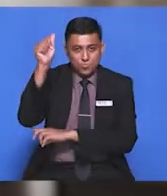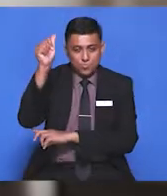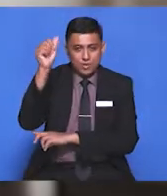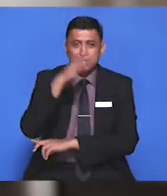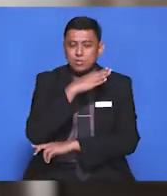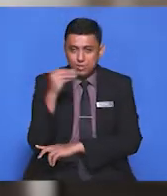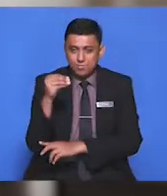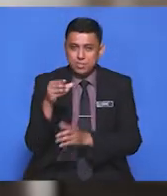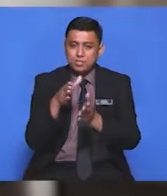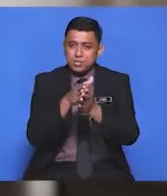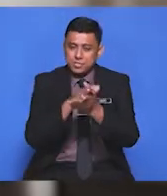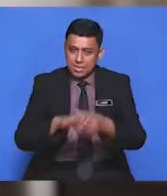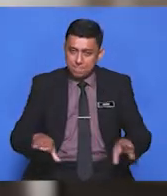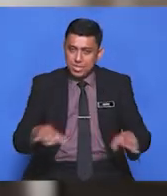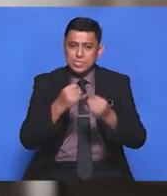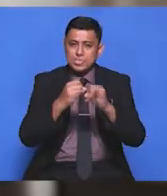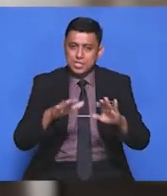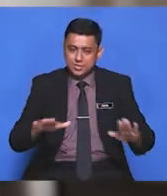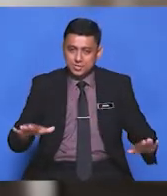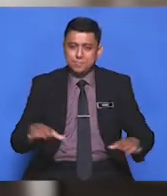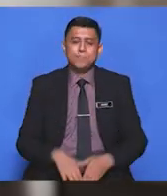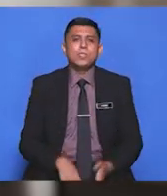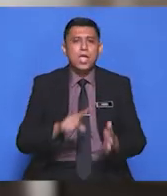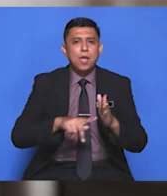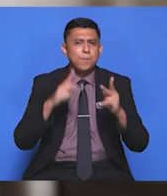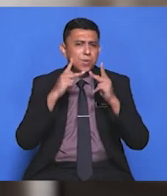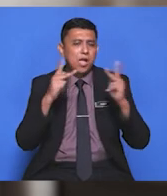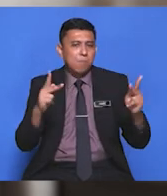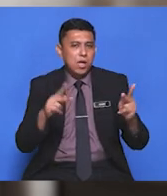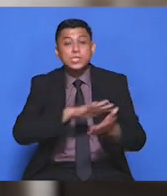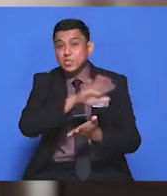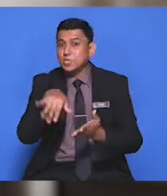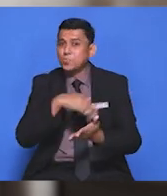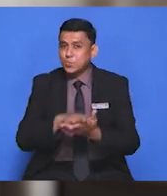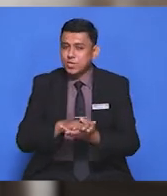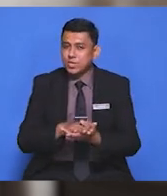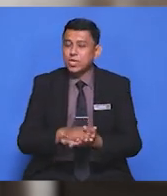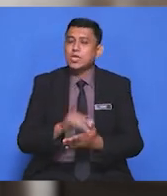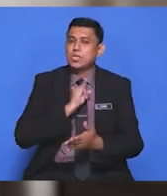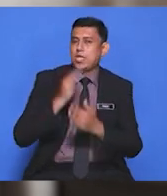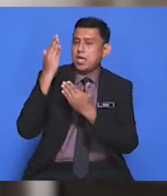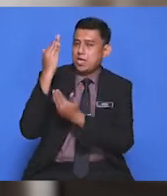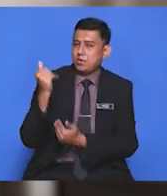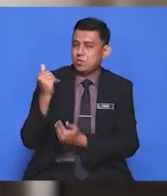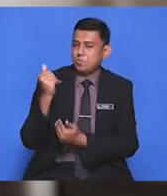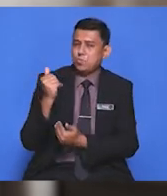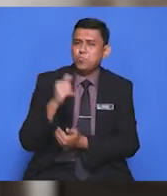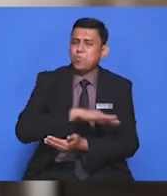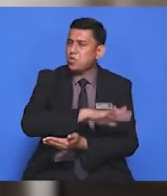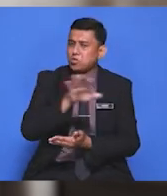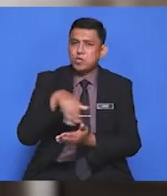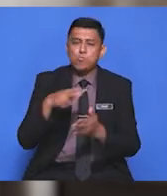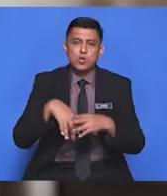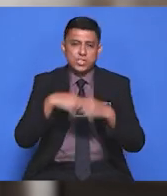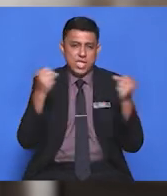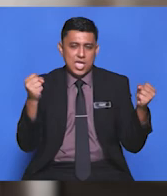Assalamualaikum dan selamat sejahtera. Apa khabar para pelajar semua? Saya harap pelajar semua sehat